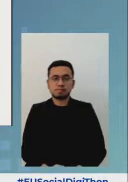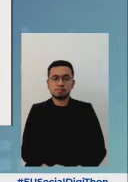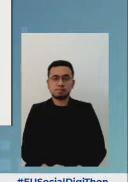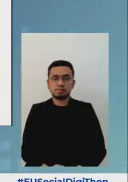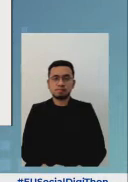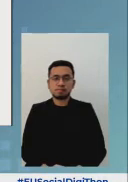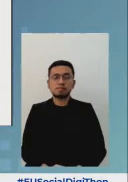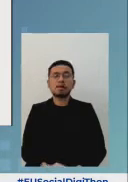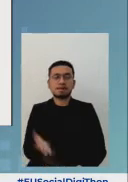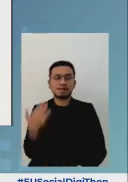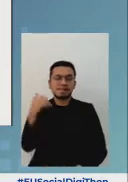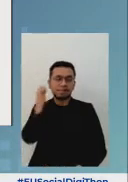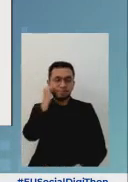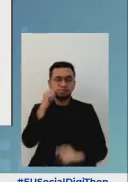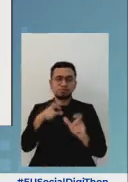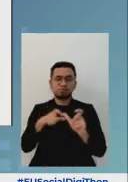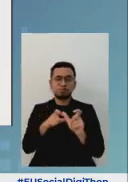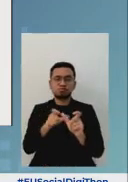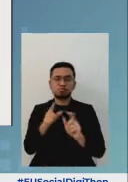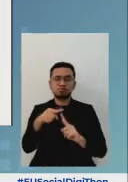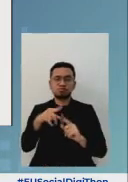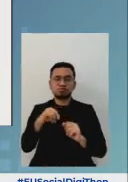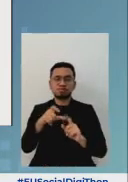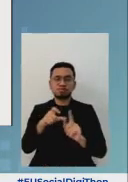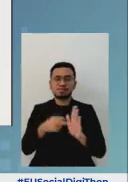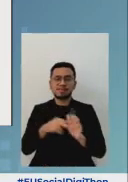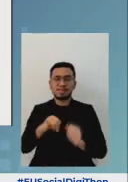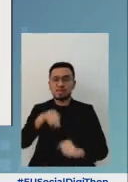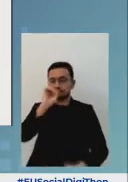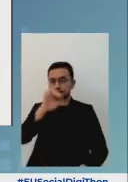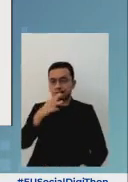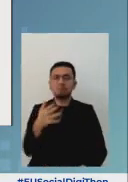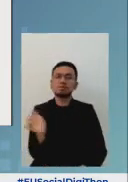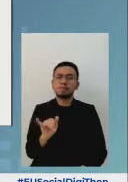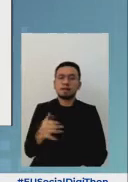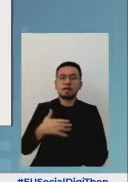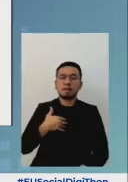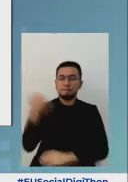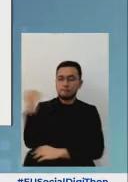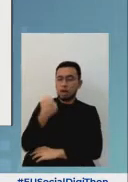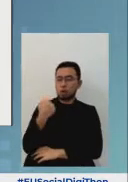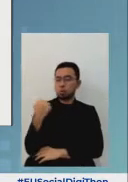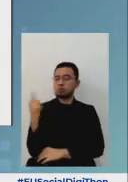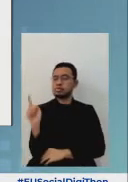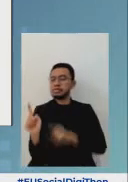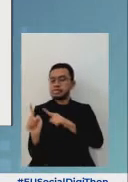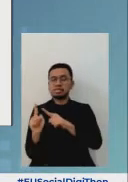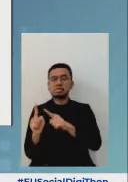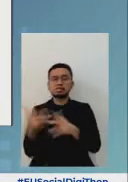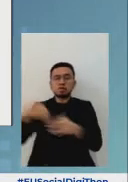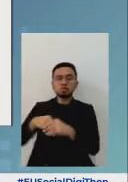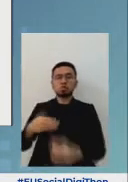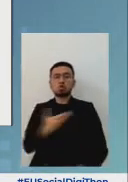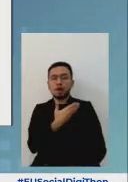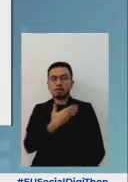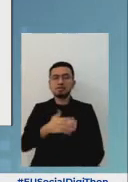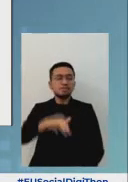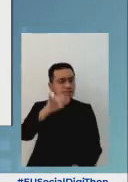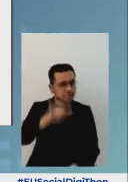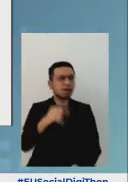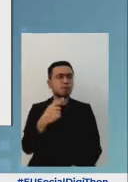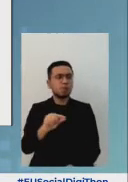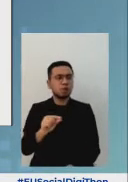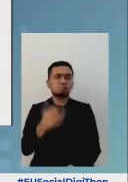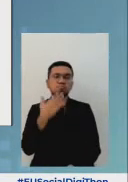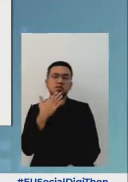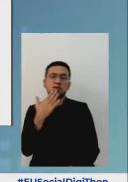Gusrini menyampaikan bahwa pelaku itu jangan-jangan juga korban. Betul, Bu. Ya, pelaku adalah korban biasanya.